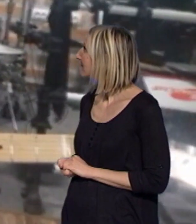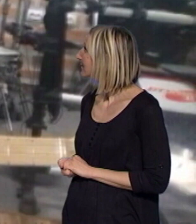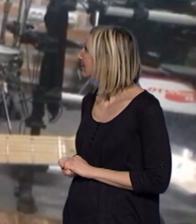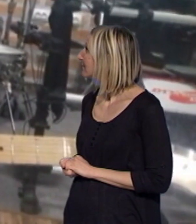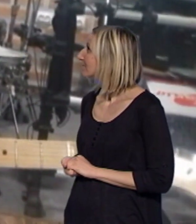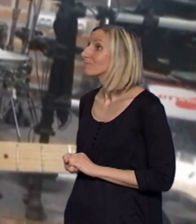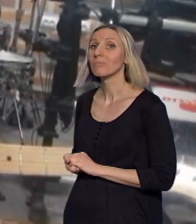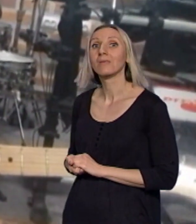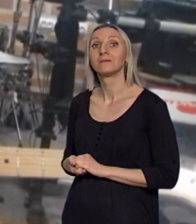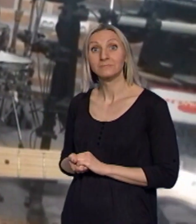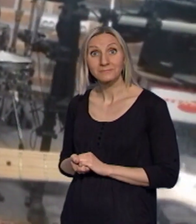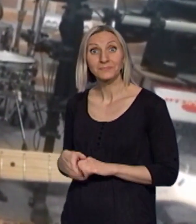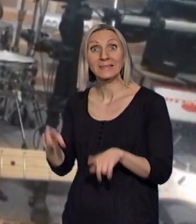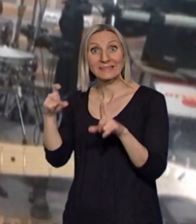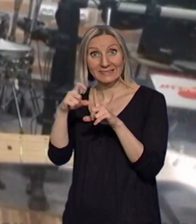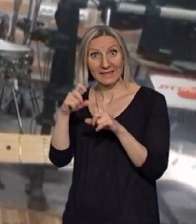E,